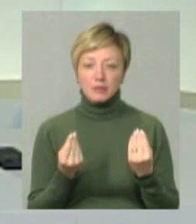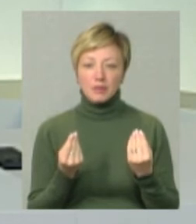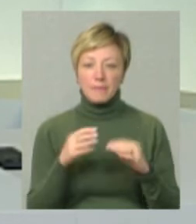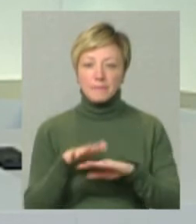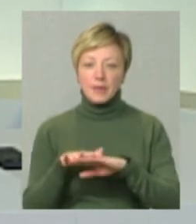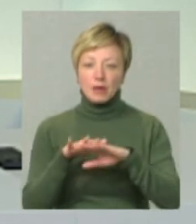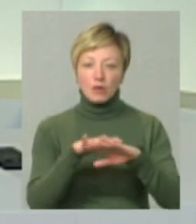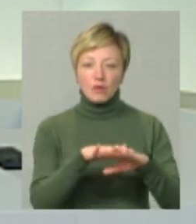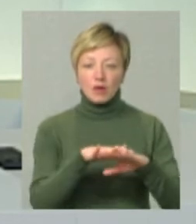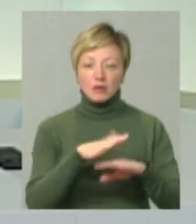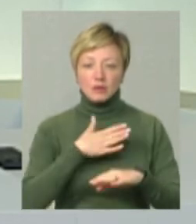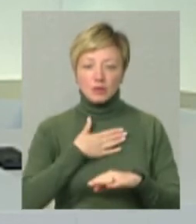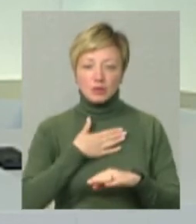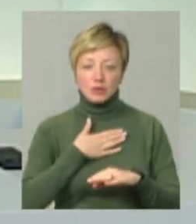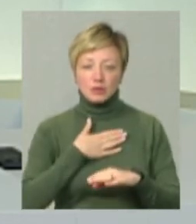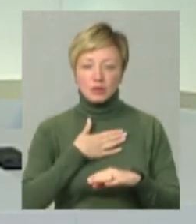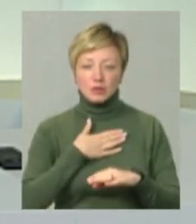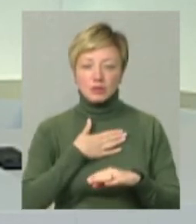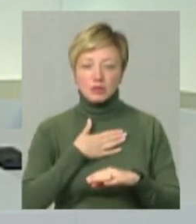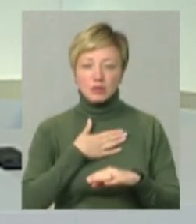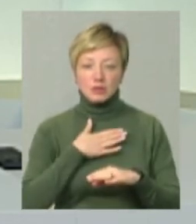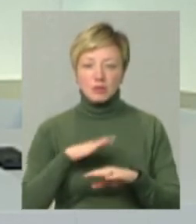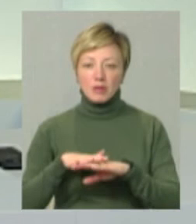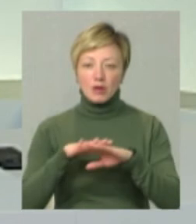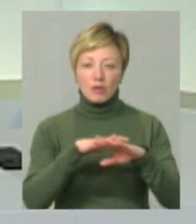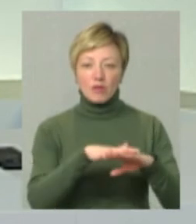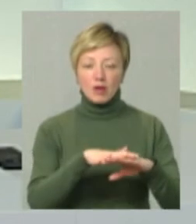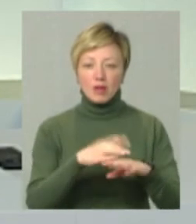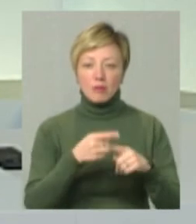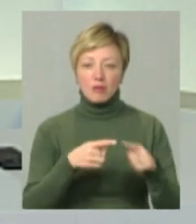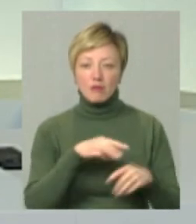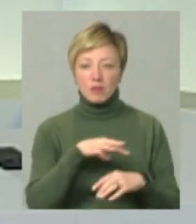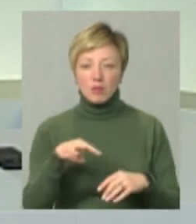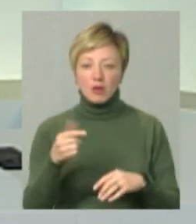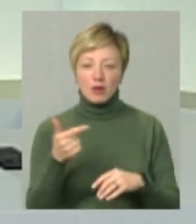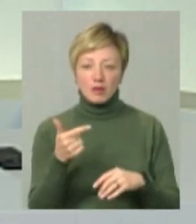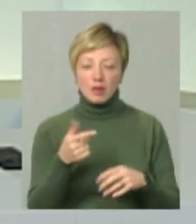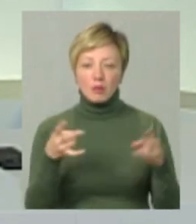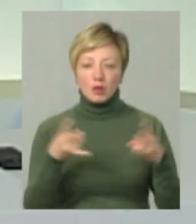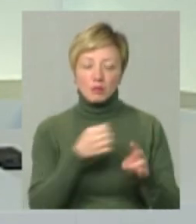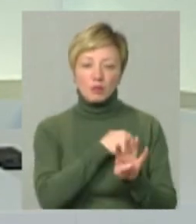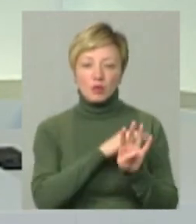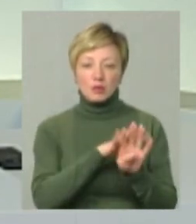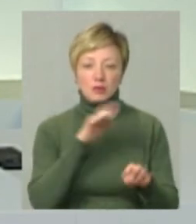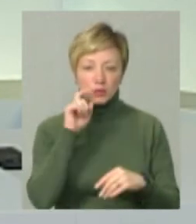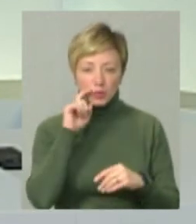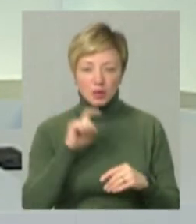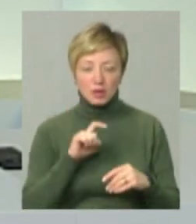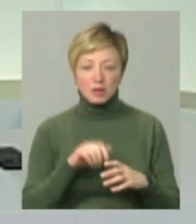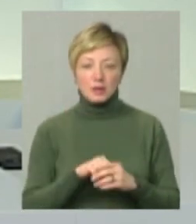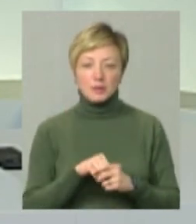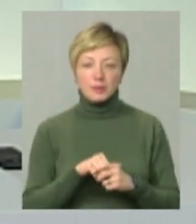ми перерахували, наше акціонерне товариство перерахувало понад 500 000 гривень на потреби Збройних сил